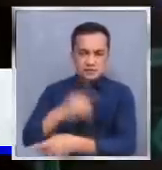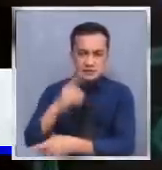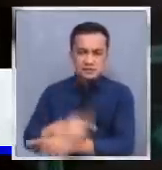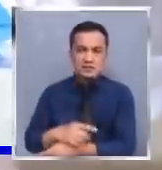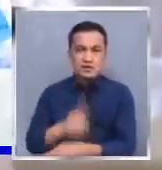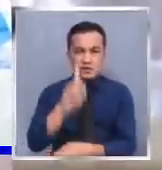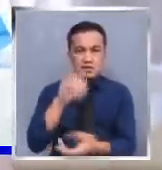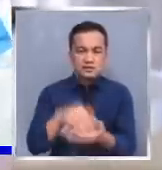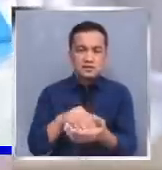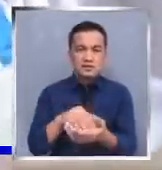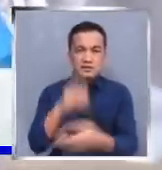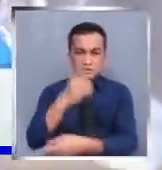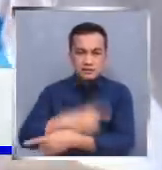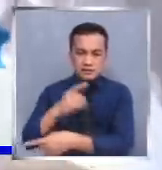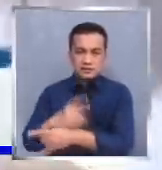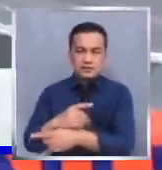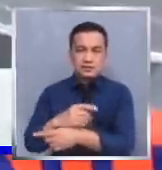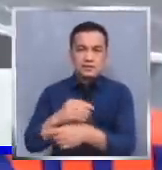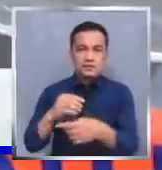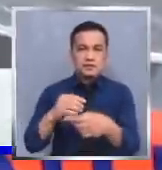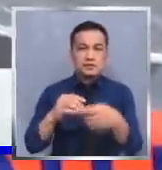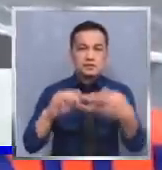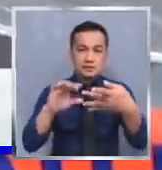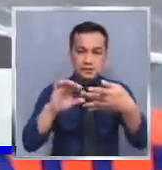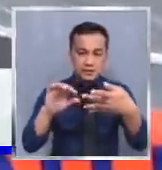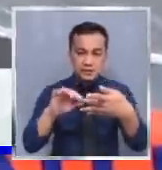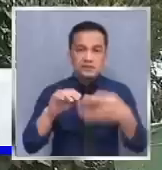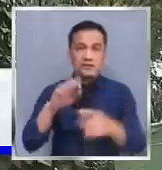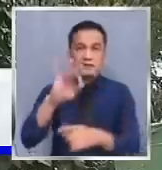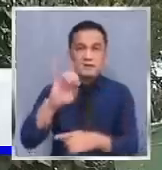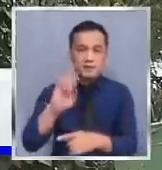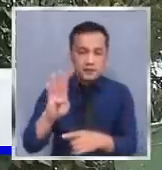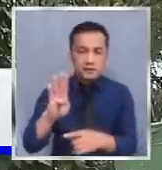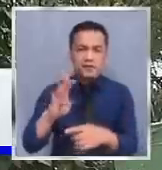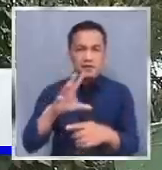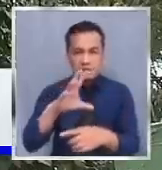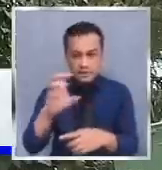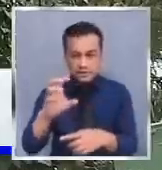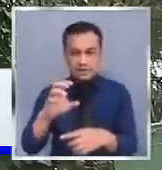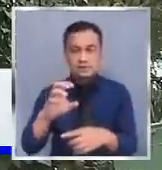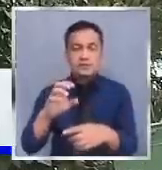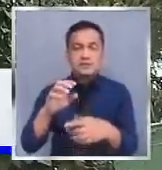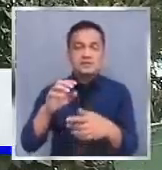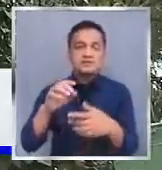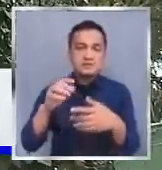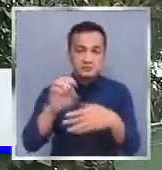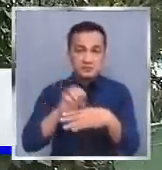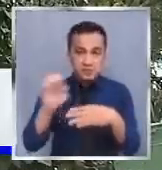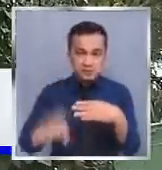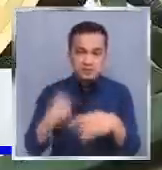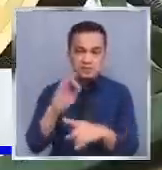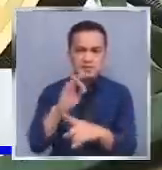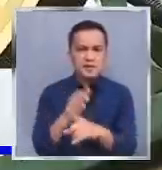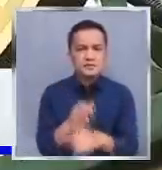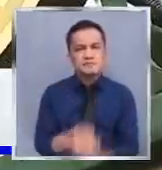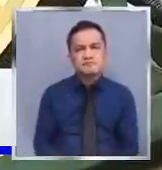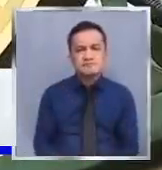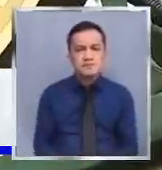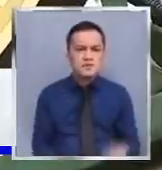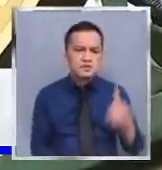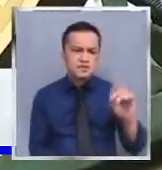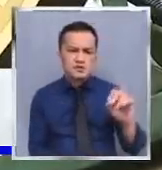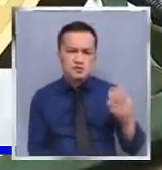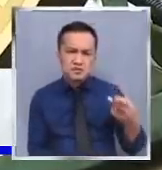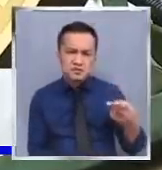ang kalagitnaan ng Pebrero, at 500 sa katapusan ng Pebrero. Pero ayon sa DOH, sinusuri pa ang sitwasyon, lalo't